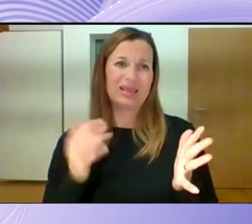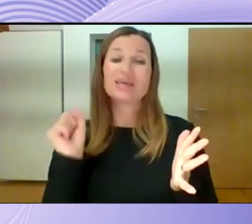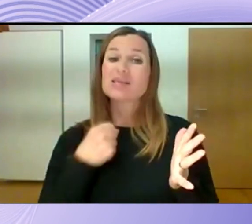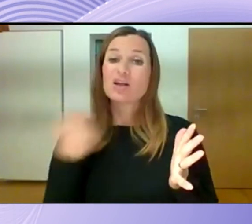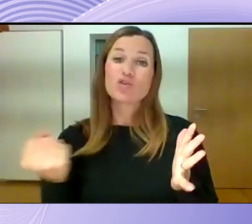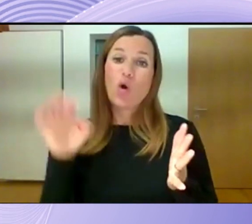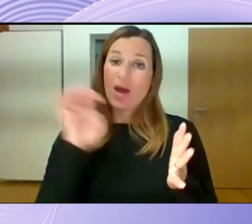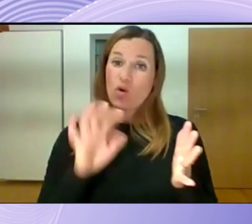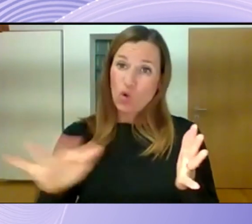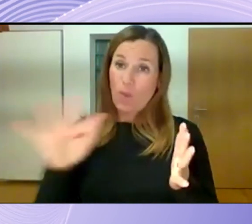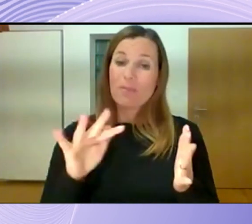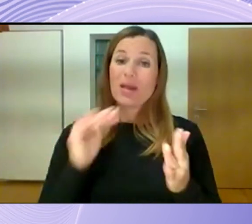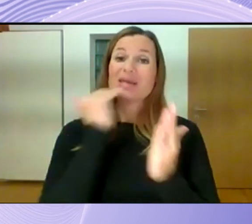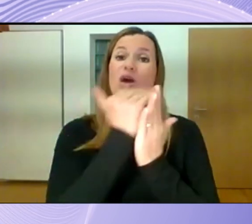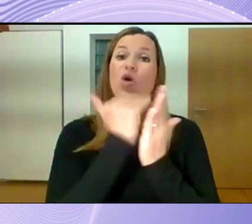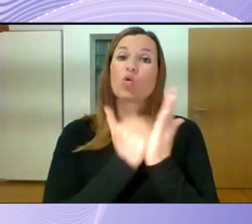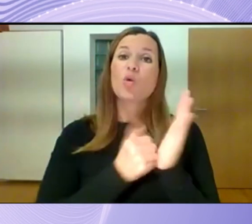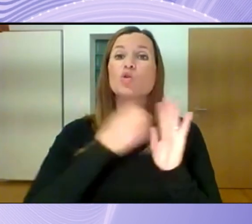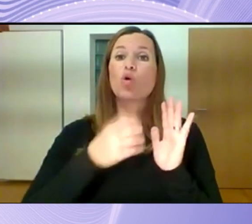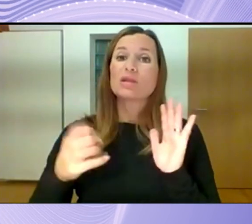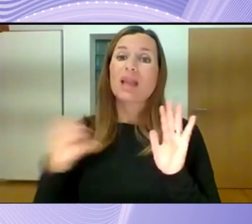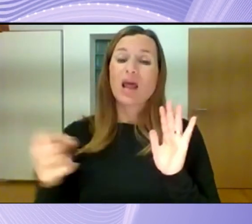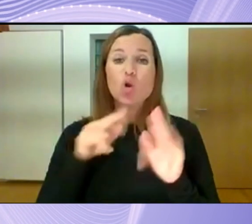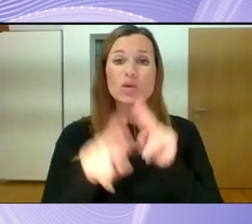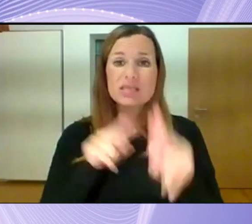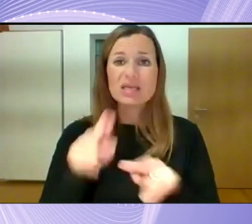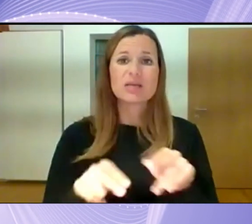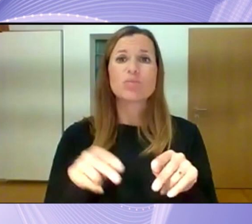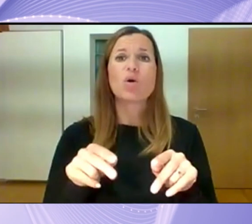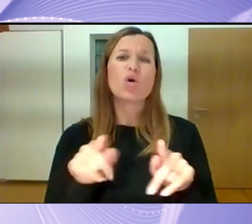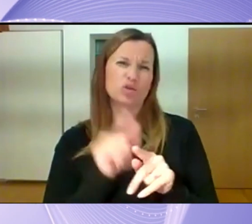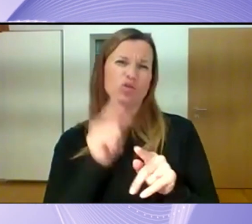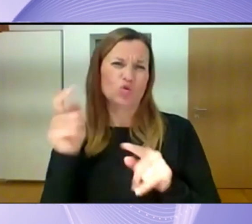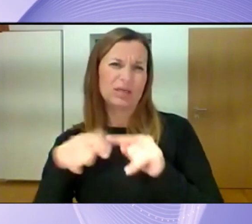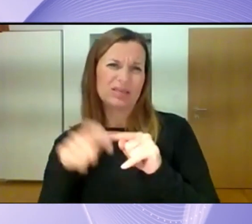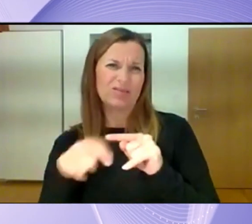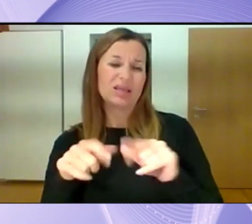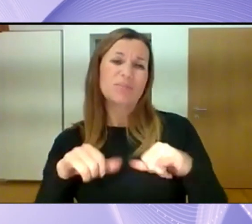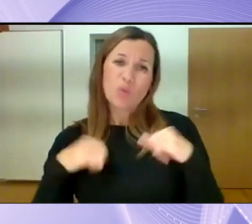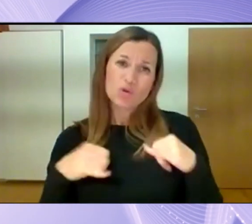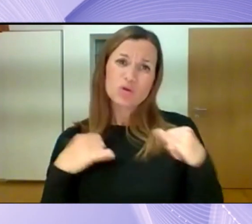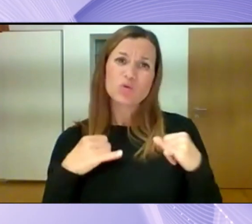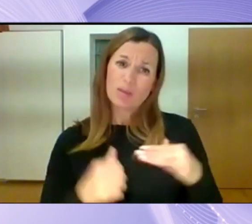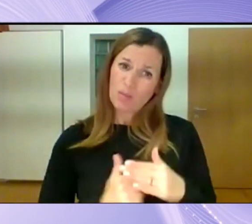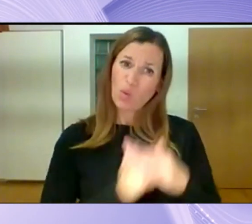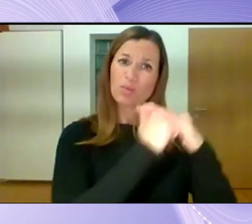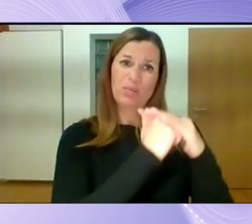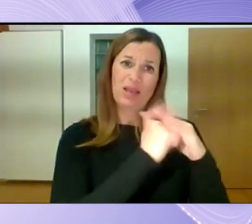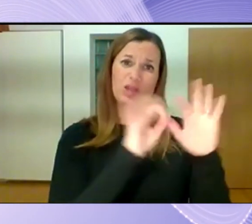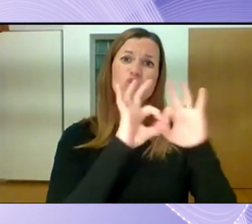z zakonom za dolgotrajno oskrbo pa z drugimi stvarmi trudi podpreti družinsko